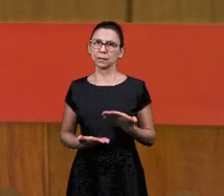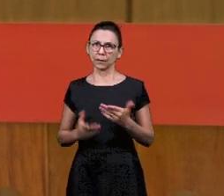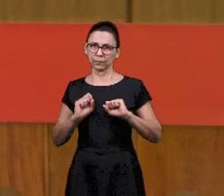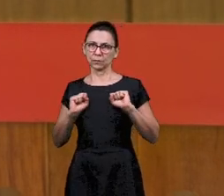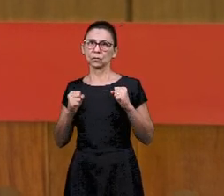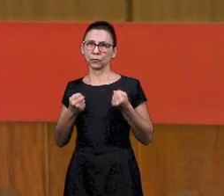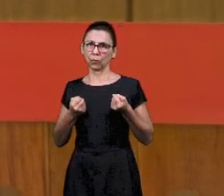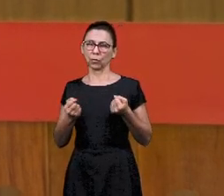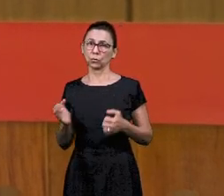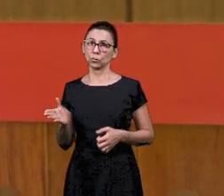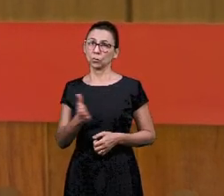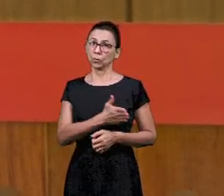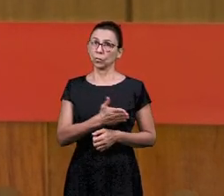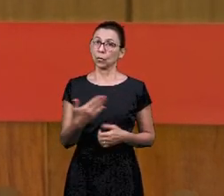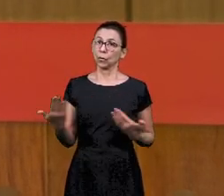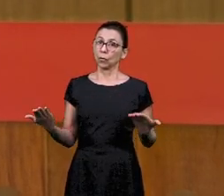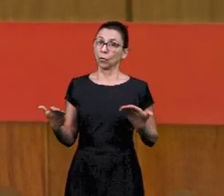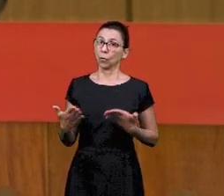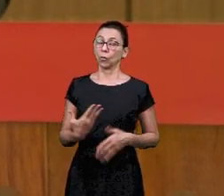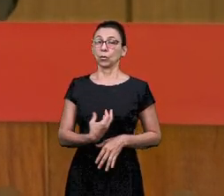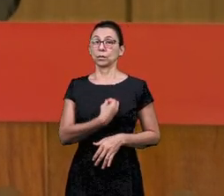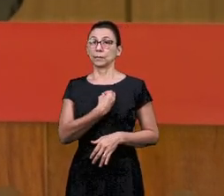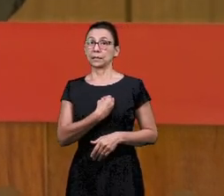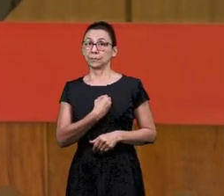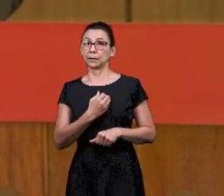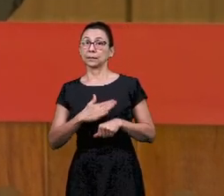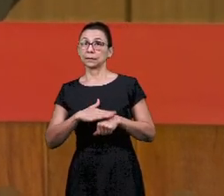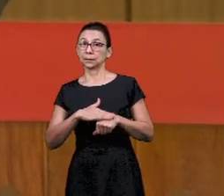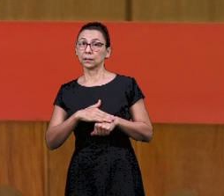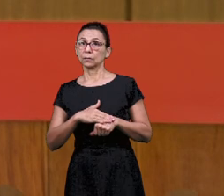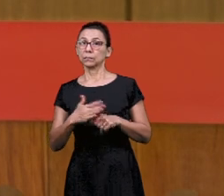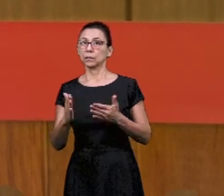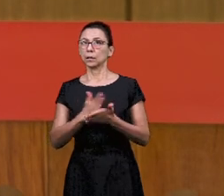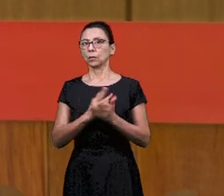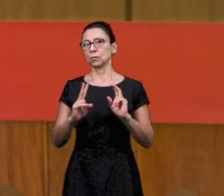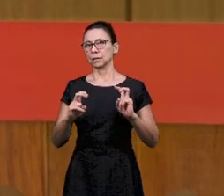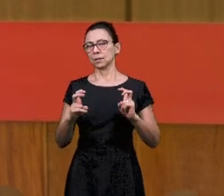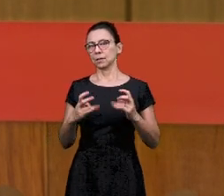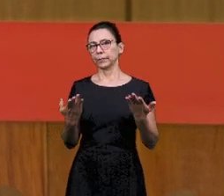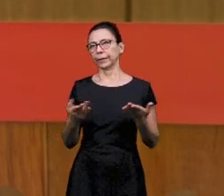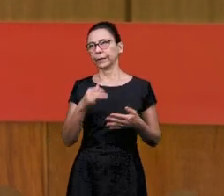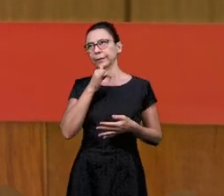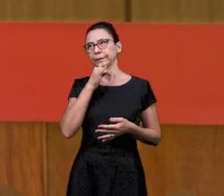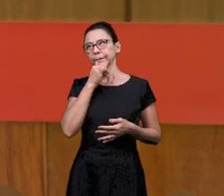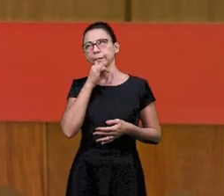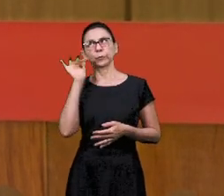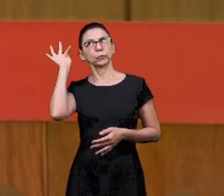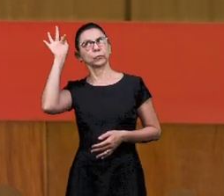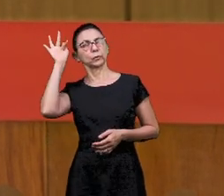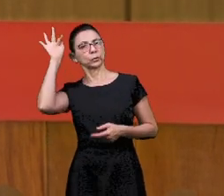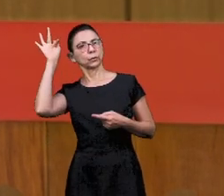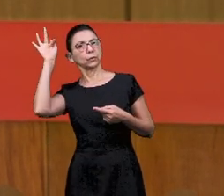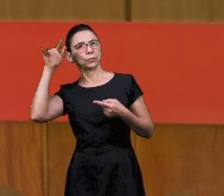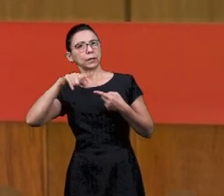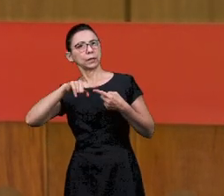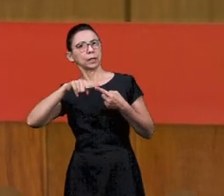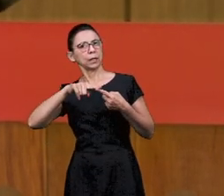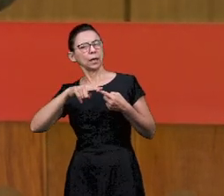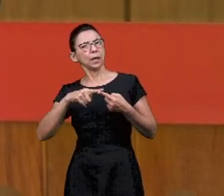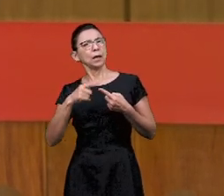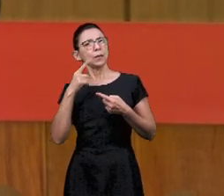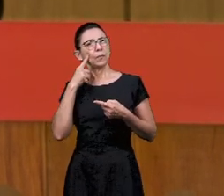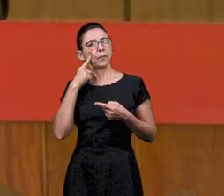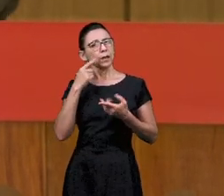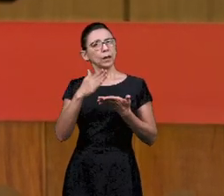beaucoup de participation. Aujourd'hui même, nous allons laisser quelques sujets, par exemple, dans la partie de philosophie. Nous allons laisser quelques